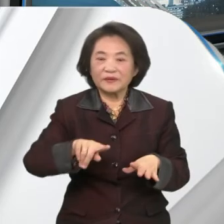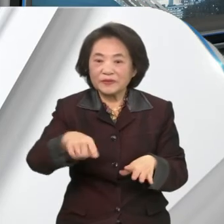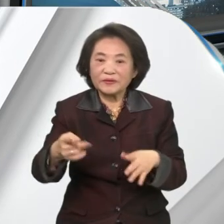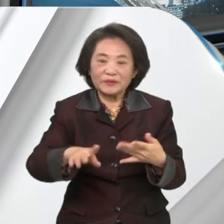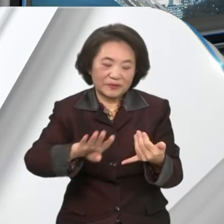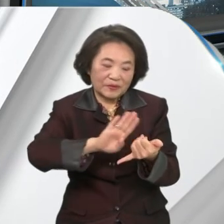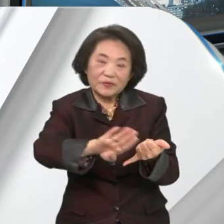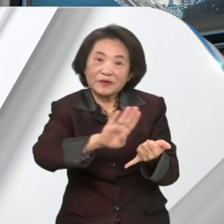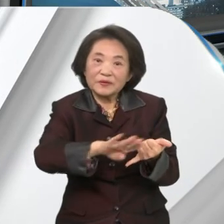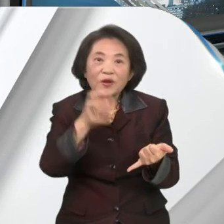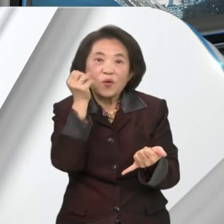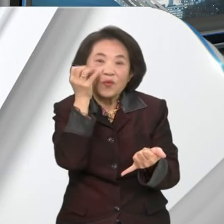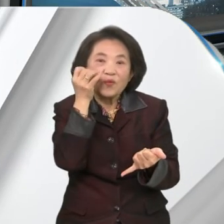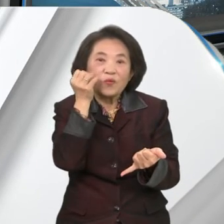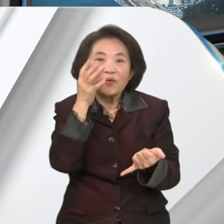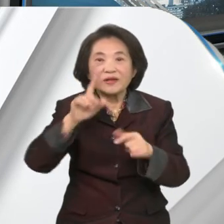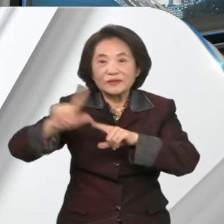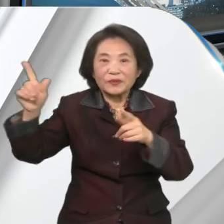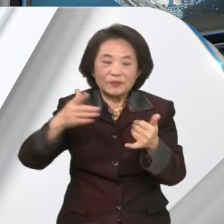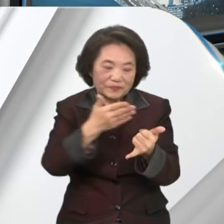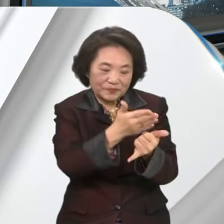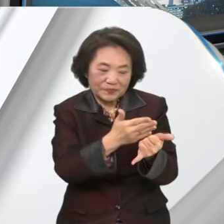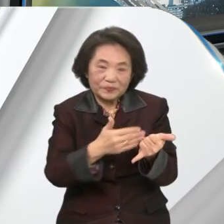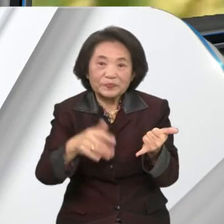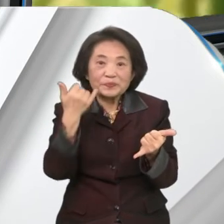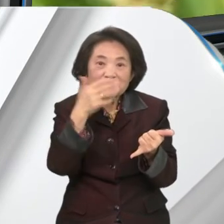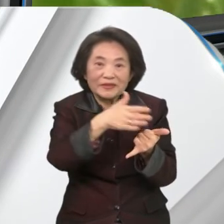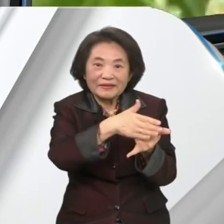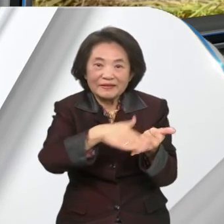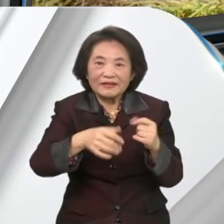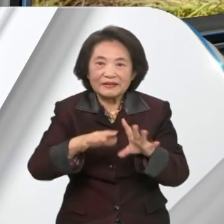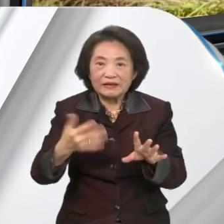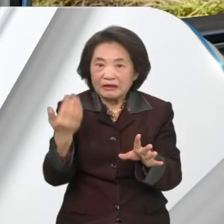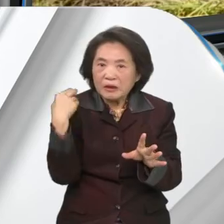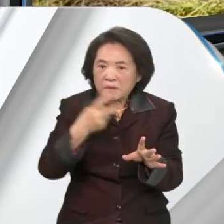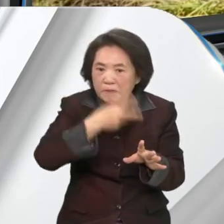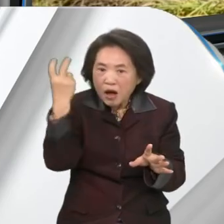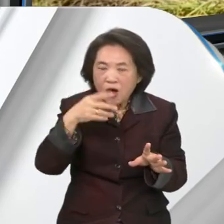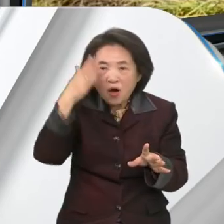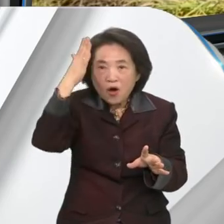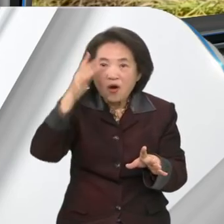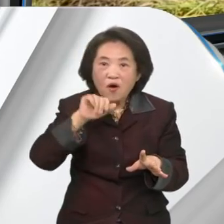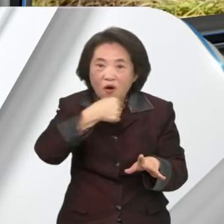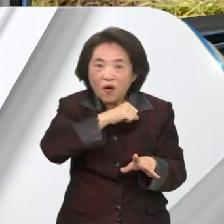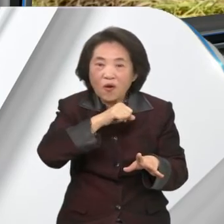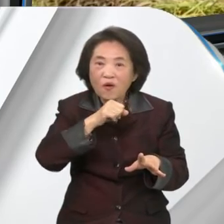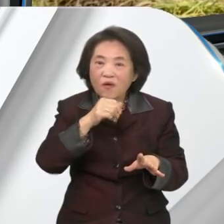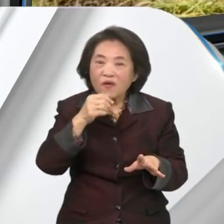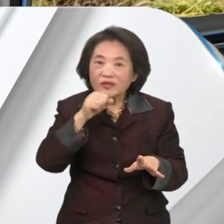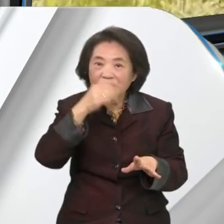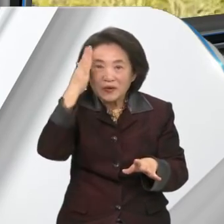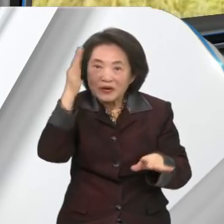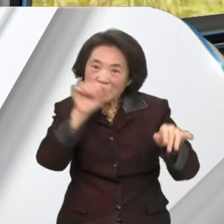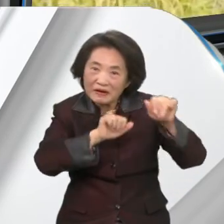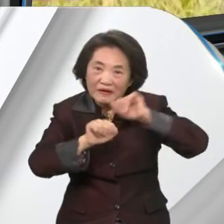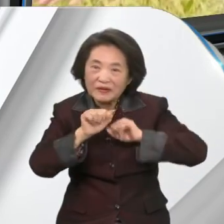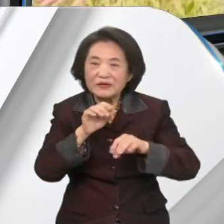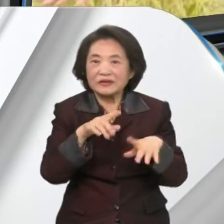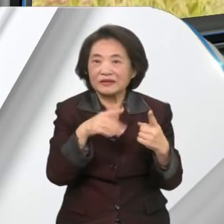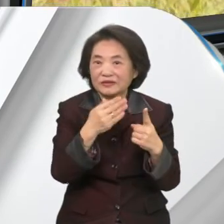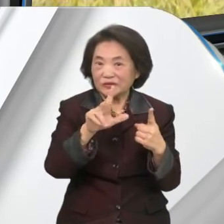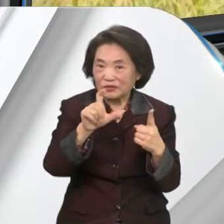可能这点传来自法联的新闻上的看到，海岸上马上被发现台湾物种是